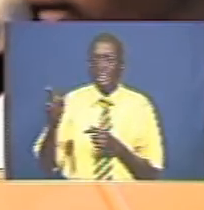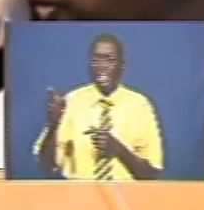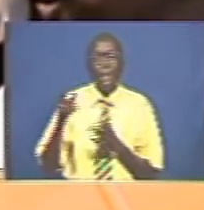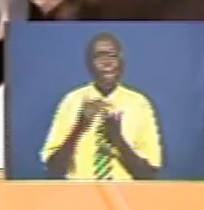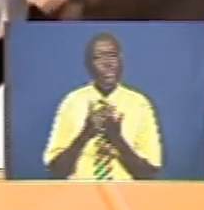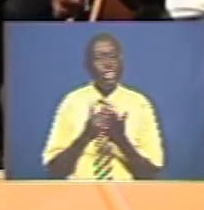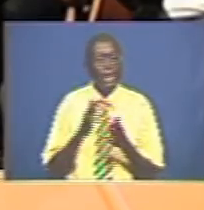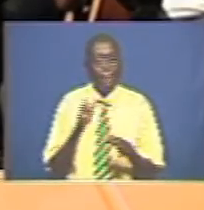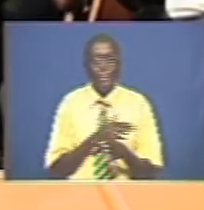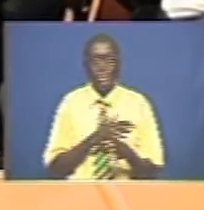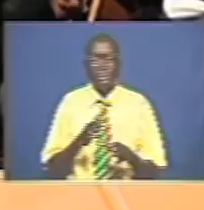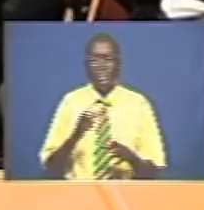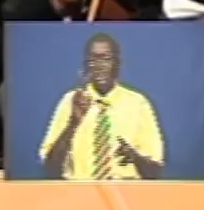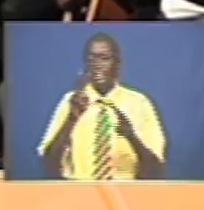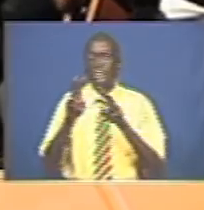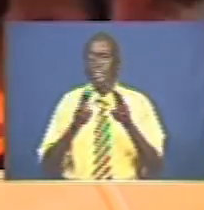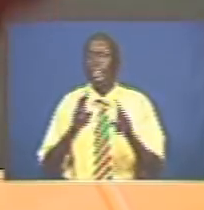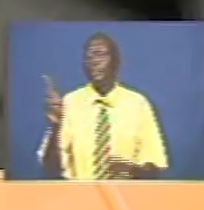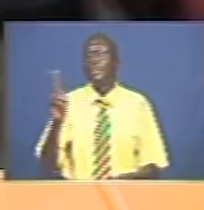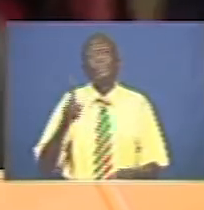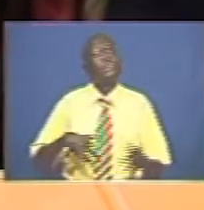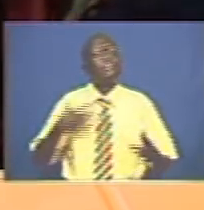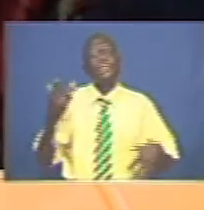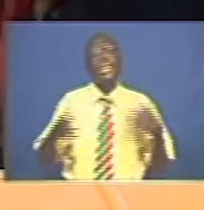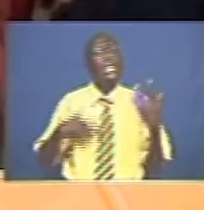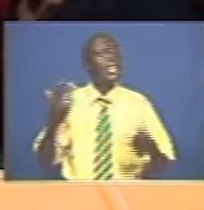Anasema anatutizama akiwa Nairobi. Unajihisi vipi, yani